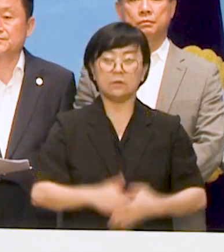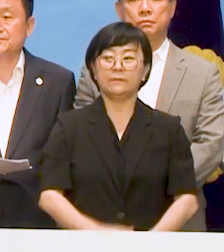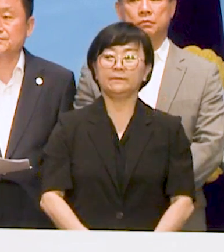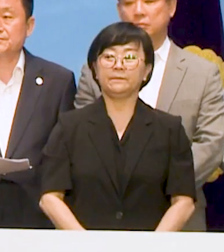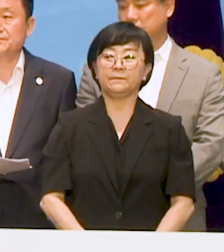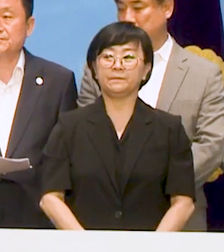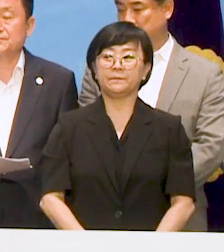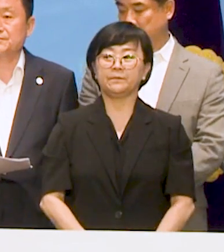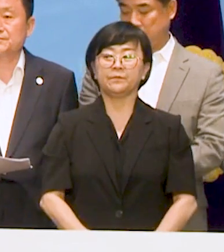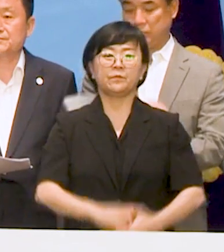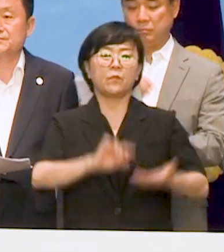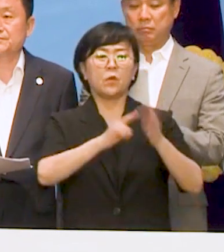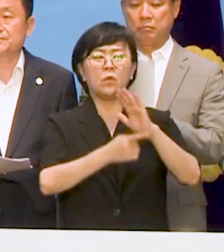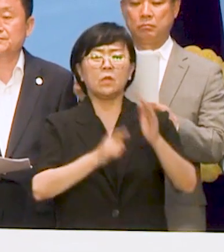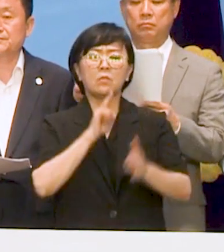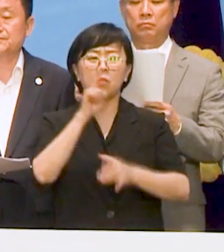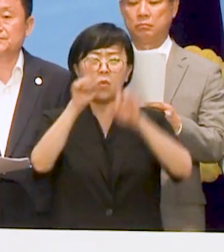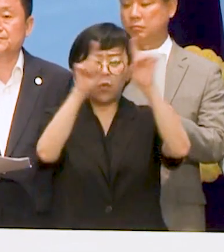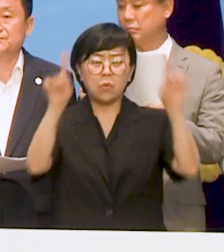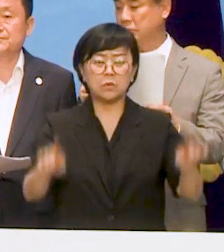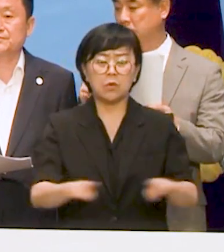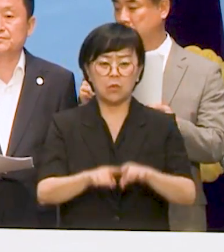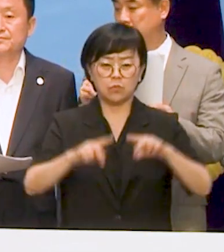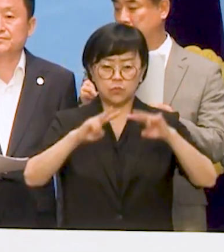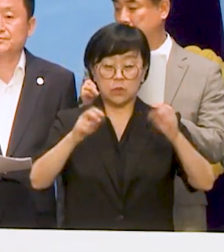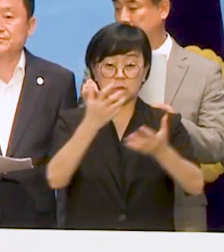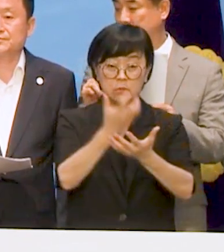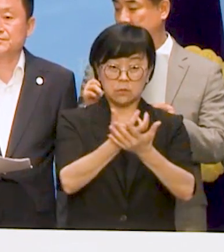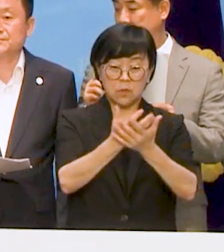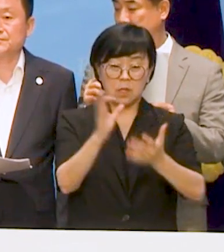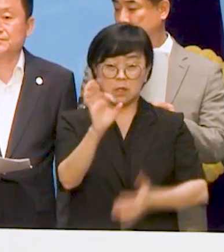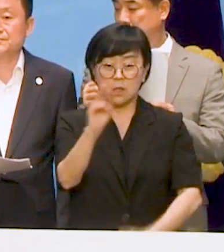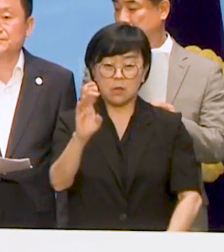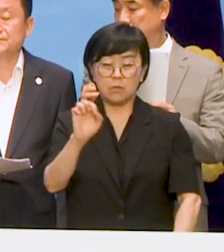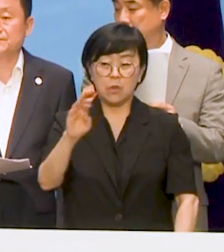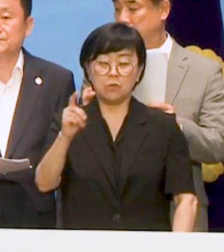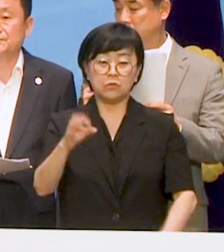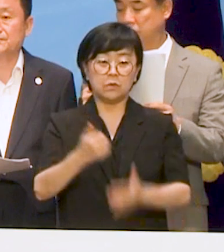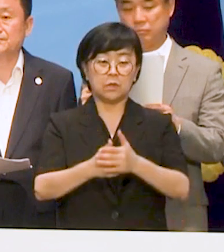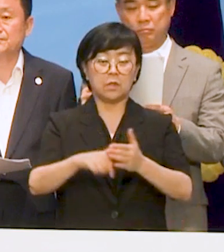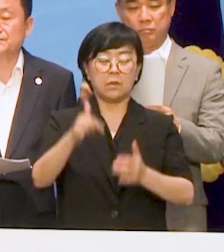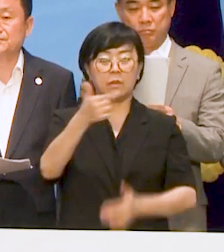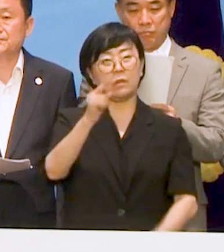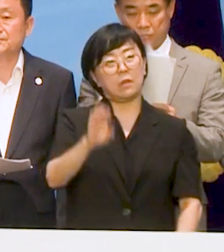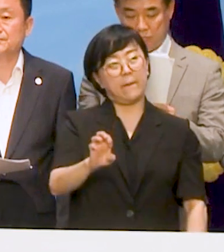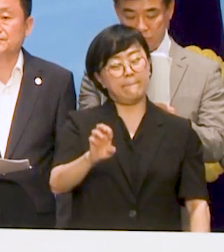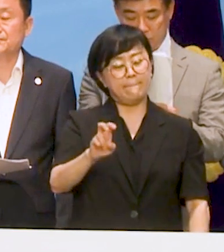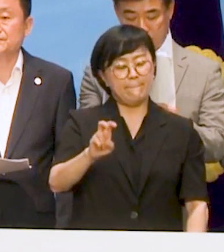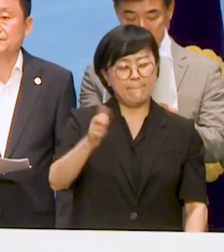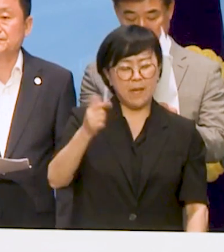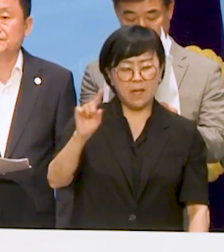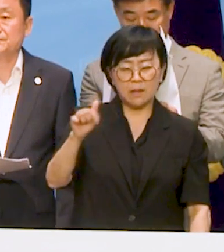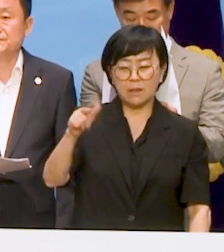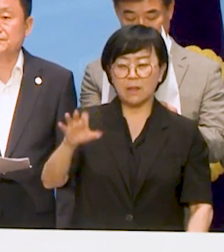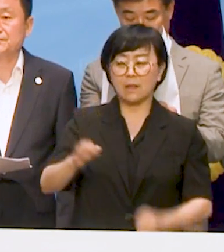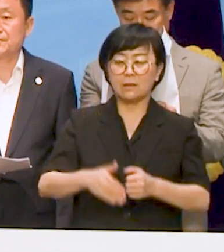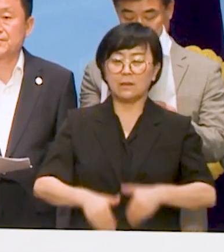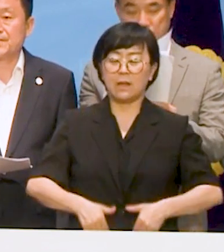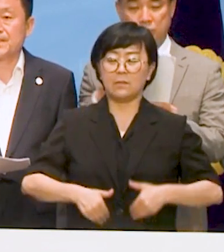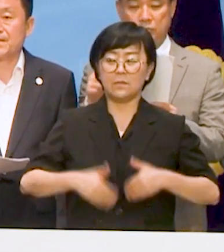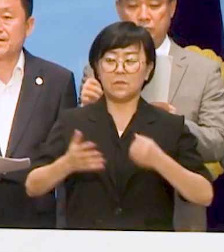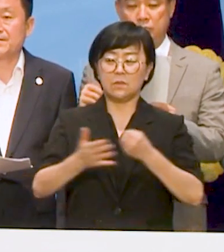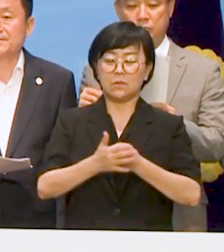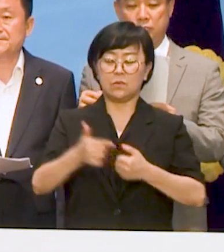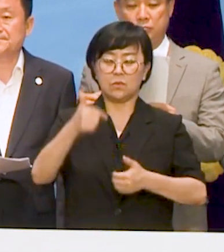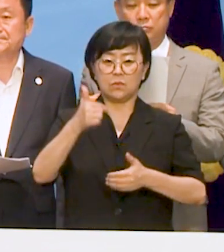또 공개된 보고서의 원한 분석 자료에 양평군이 남한강 남측으로 노선변경을